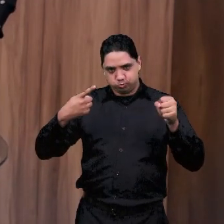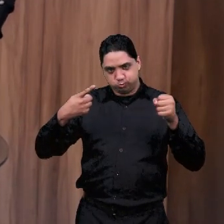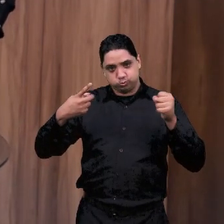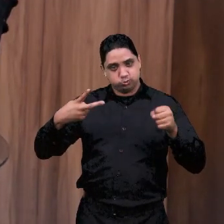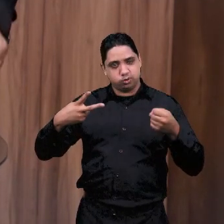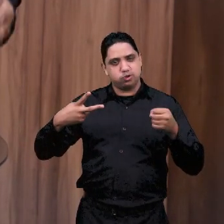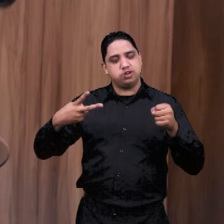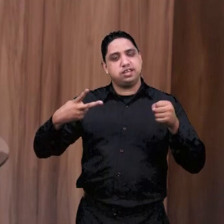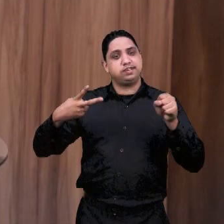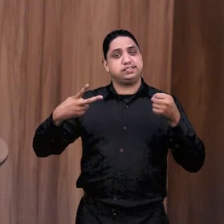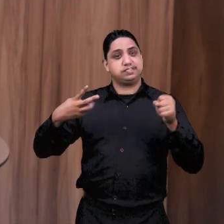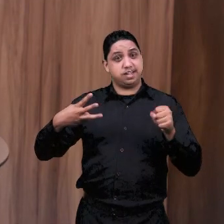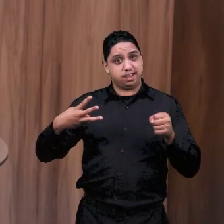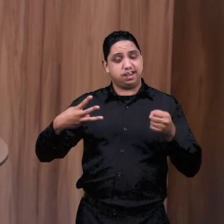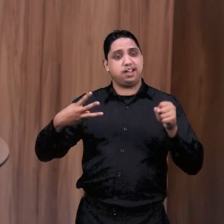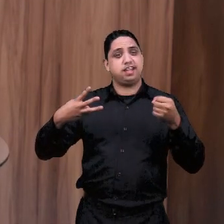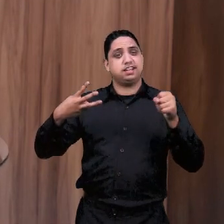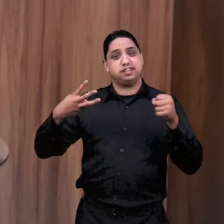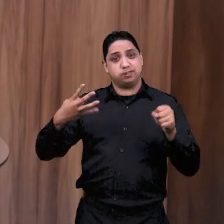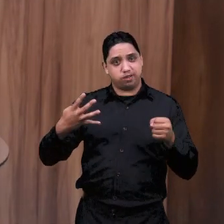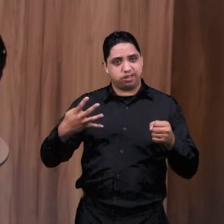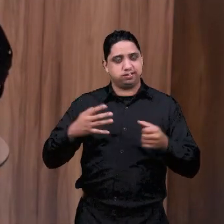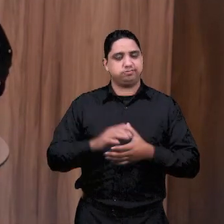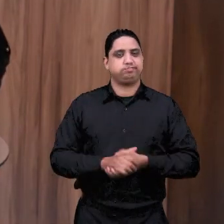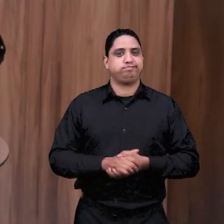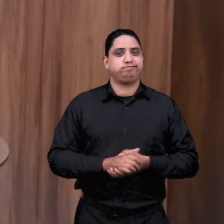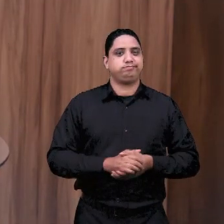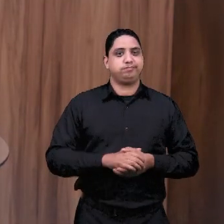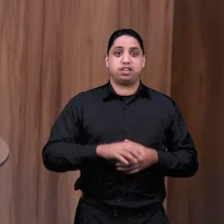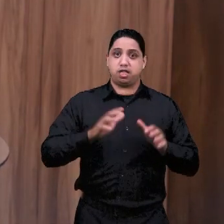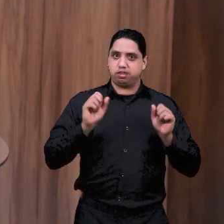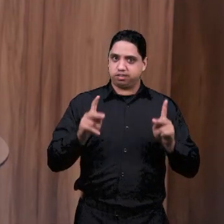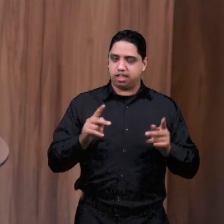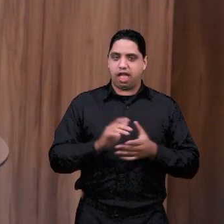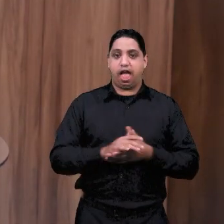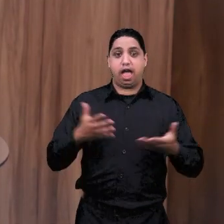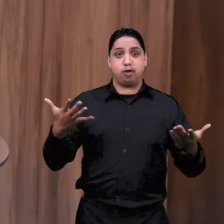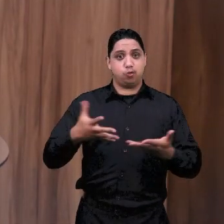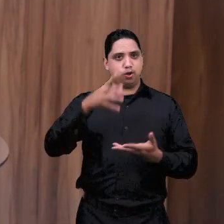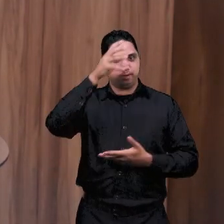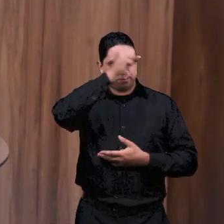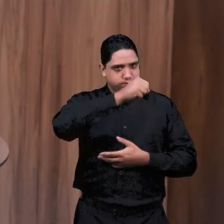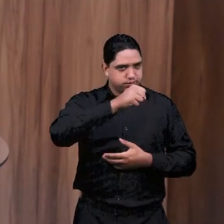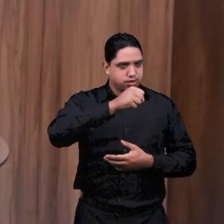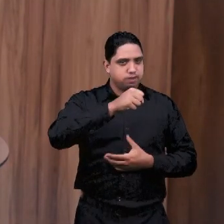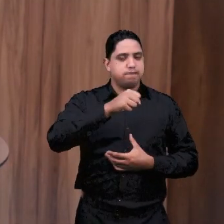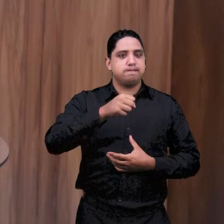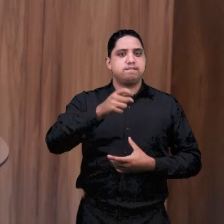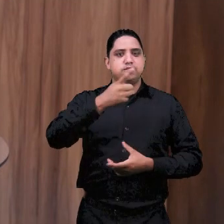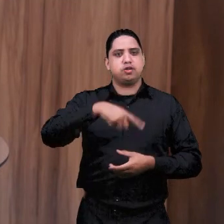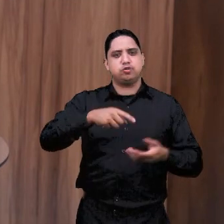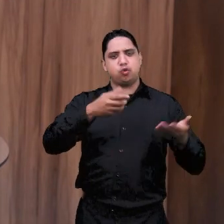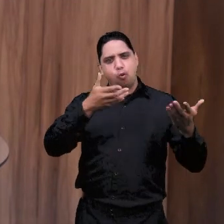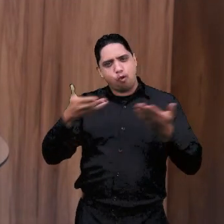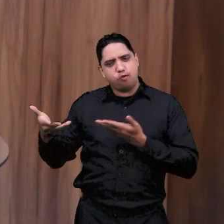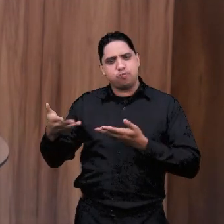appris cette longe, plusieurs instruments. J'invite les enfants intermédiaires et adolescents, les jeunes, les parents, et nous